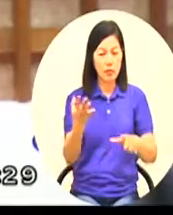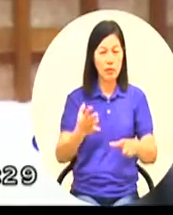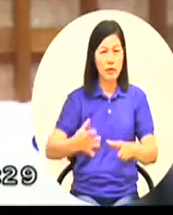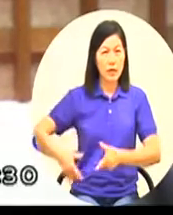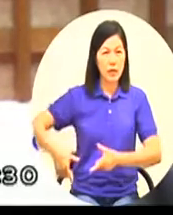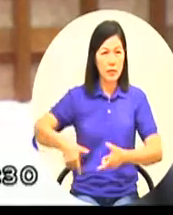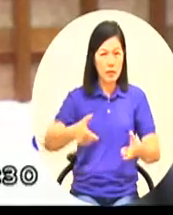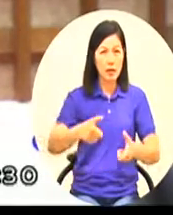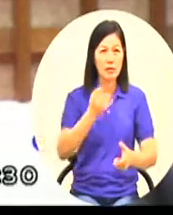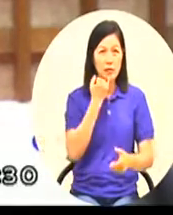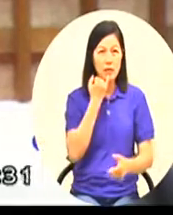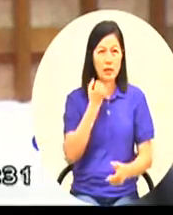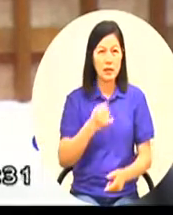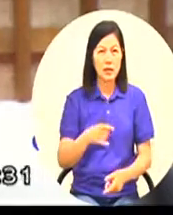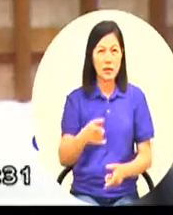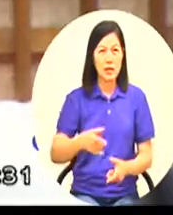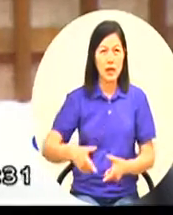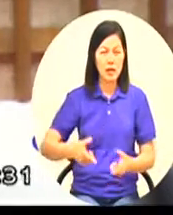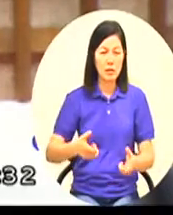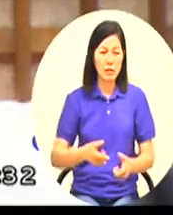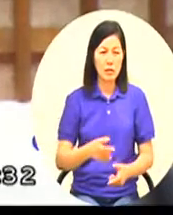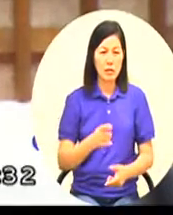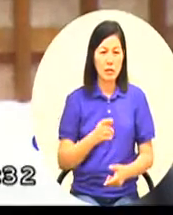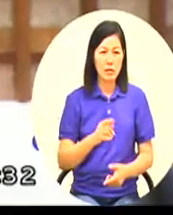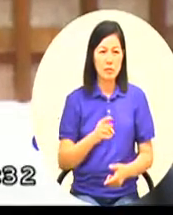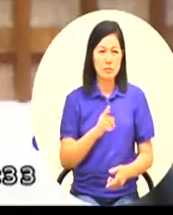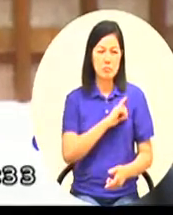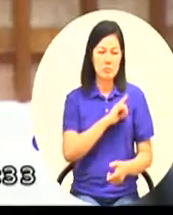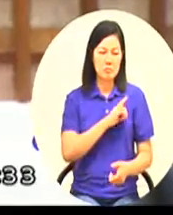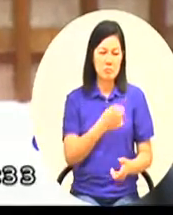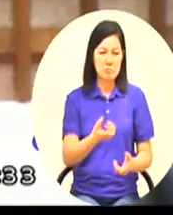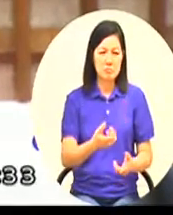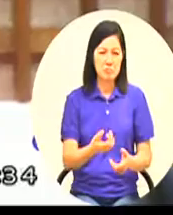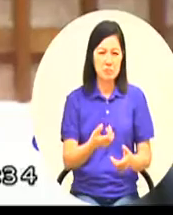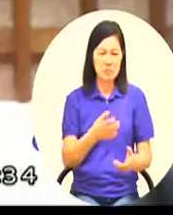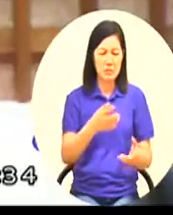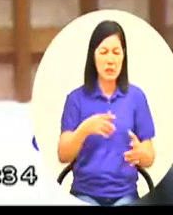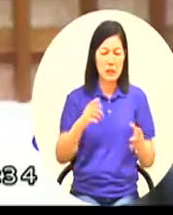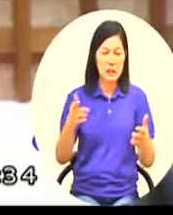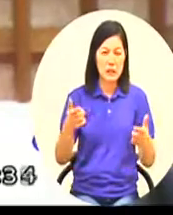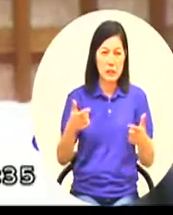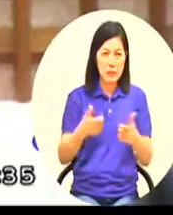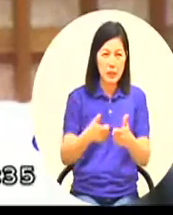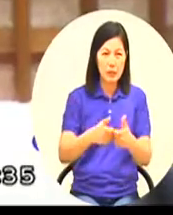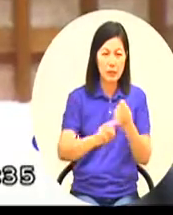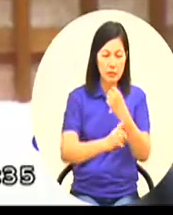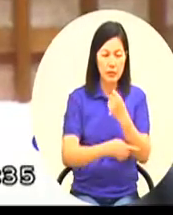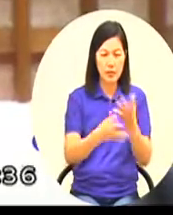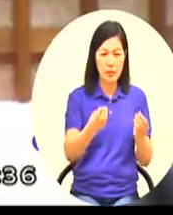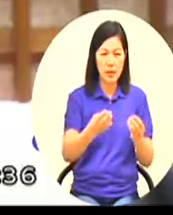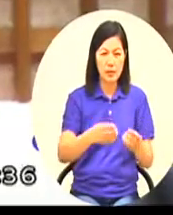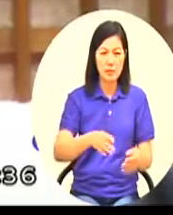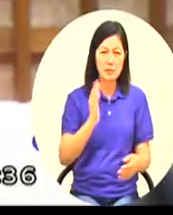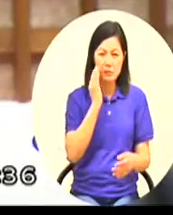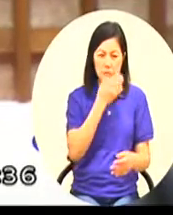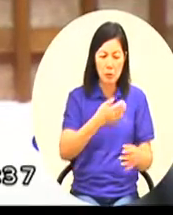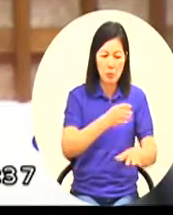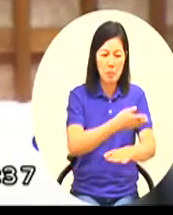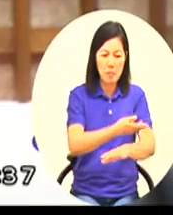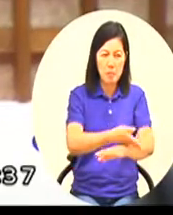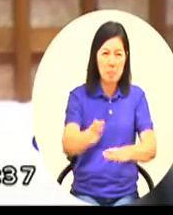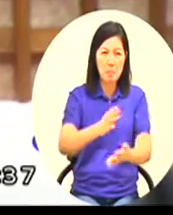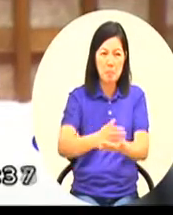不是没有这些让他们到处去偷牌啊，用犯罪来去影响到他达到他的目的的事